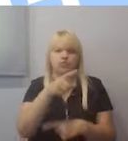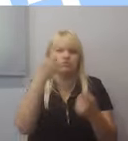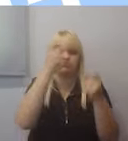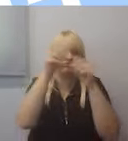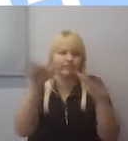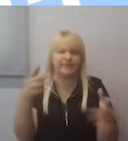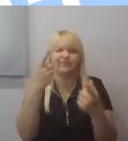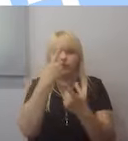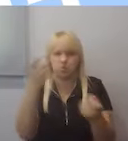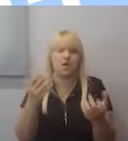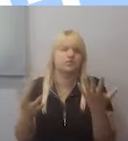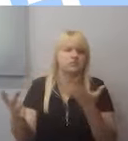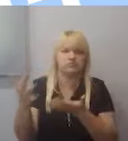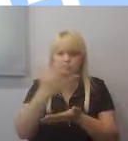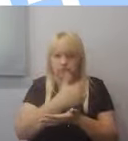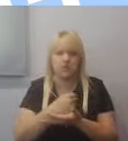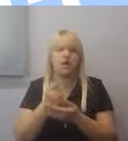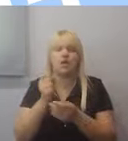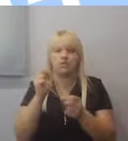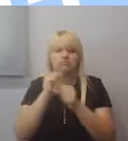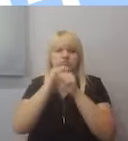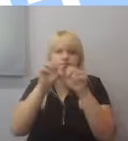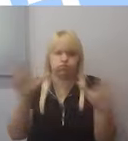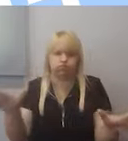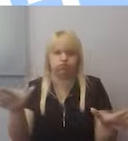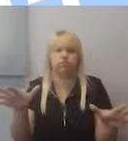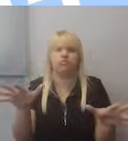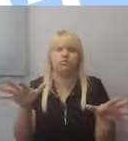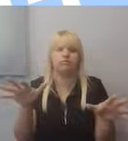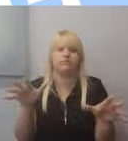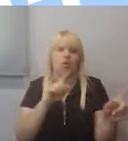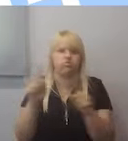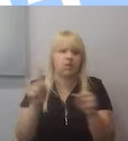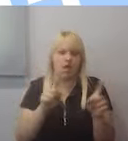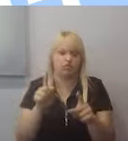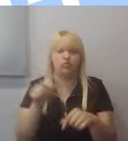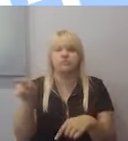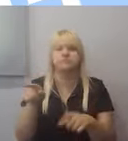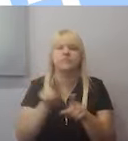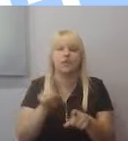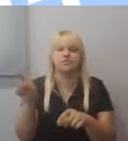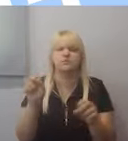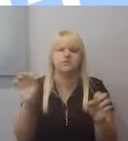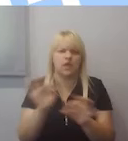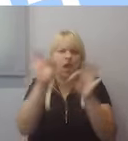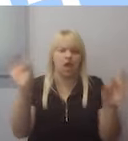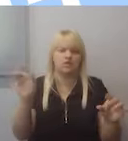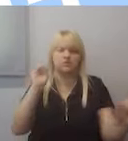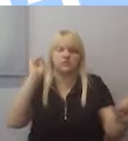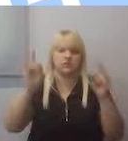raid operatoriem tiek iedarbinātas šīs te sirēnas un